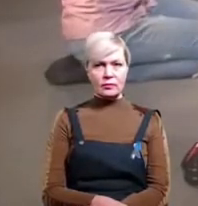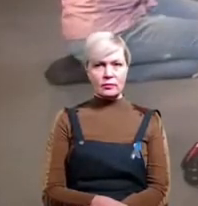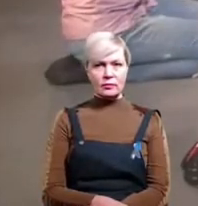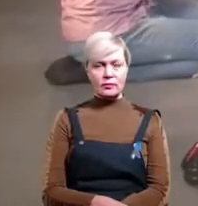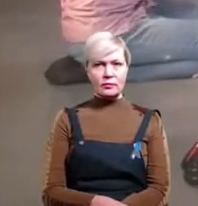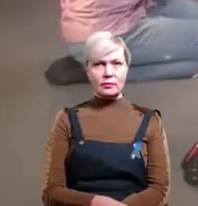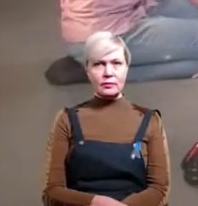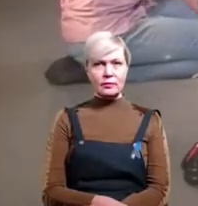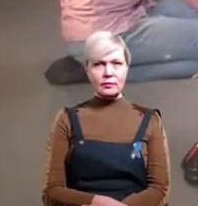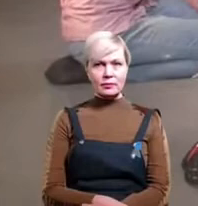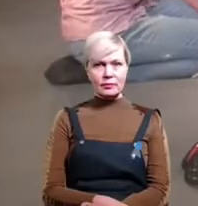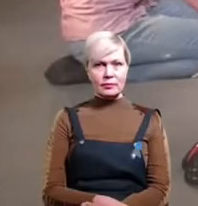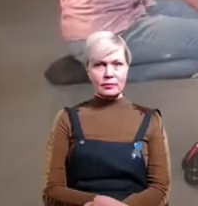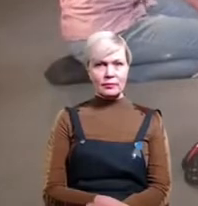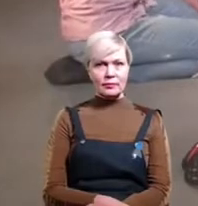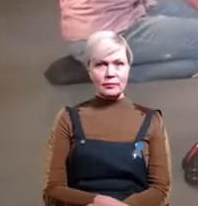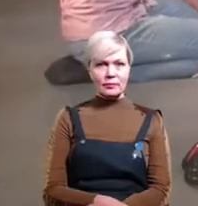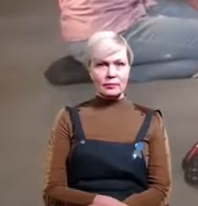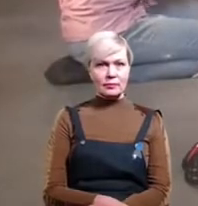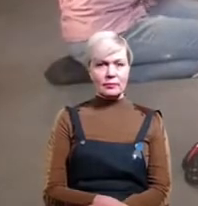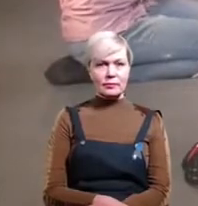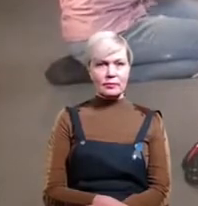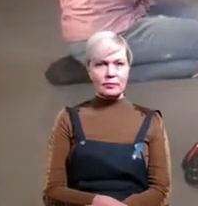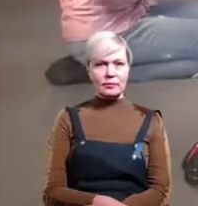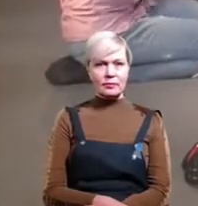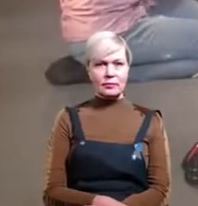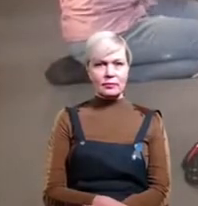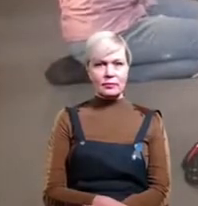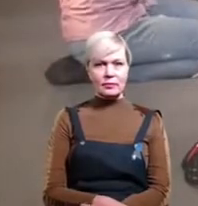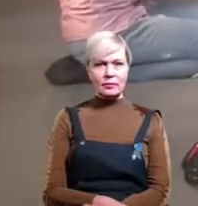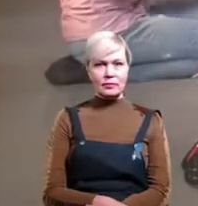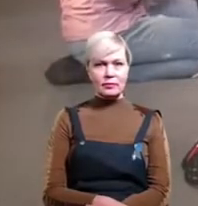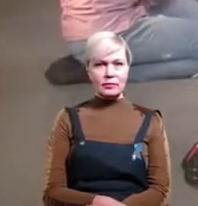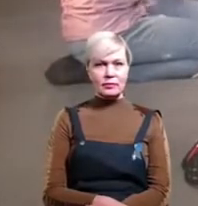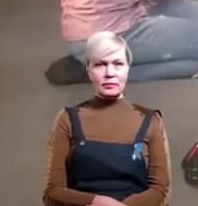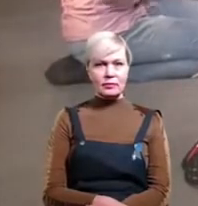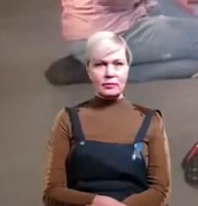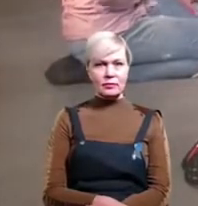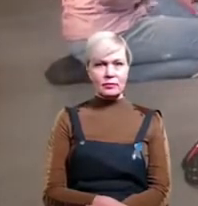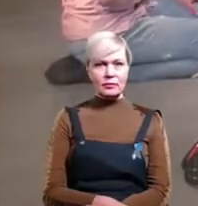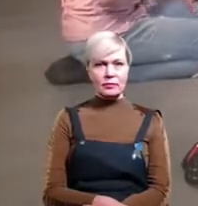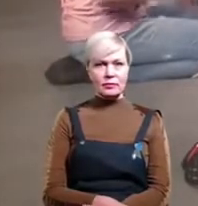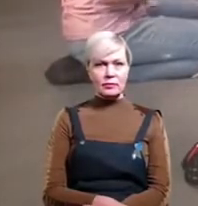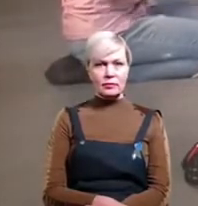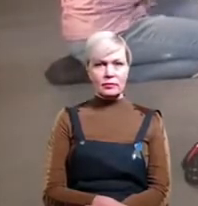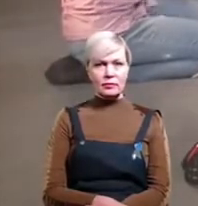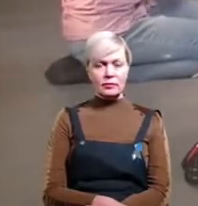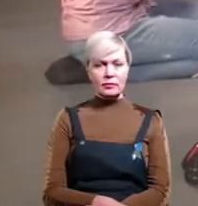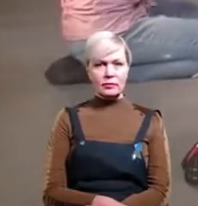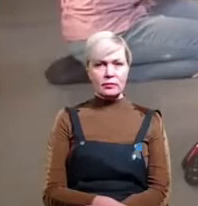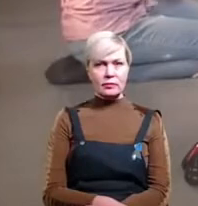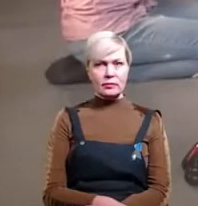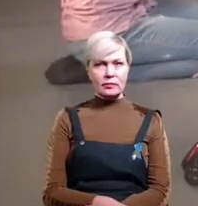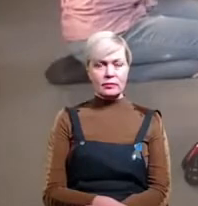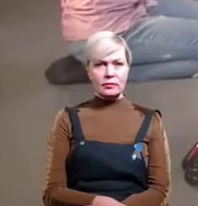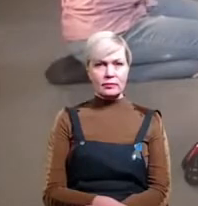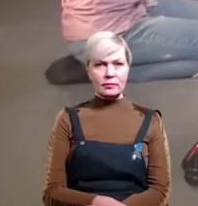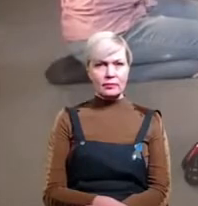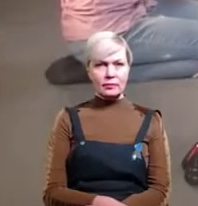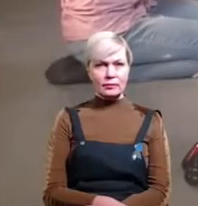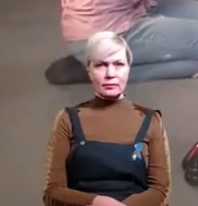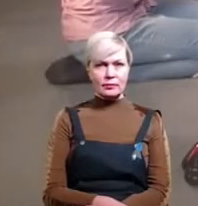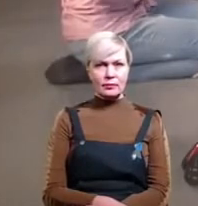снів. Вже мільйони голосів створінь земних мені, щоб уже не